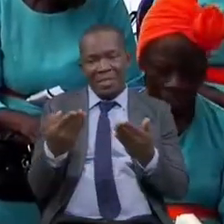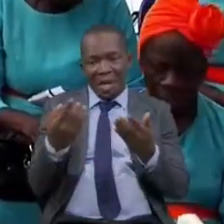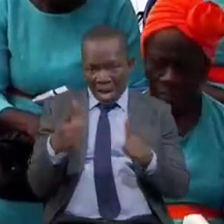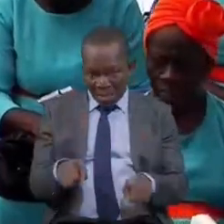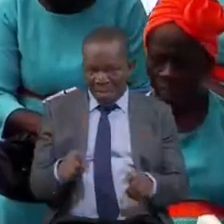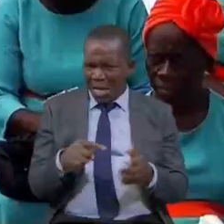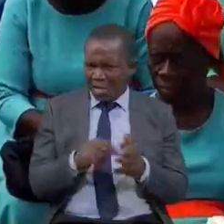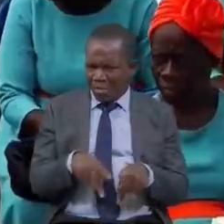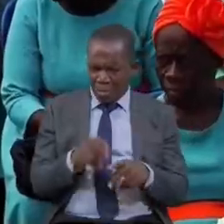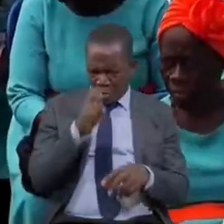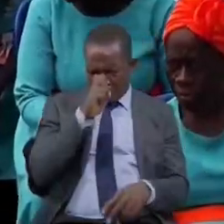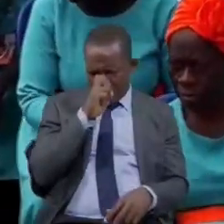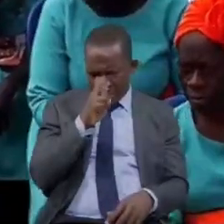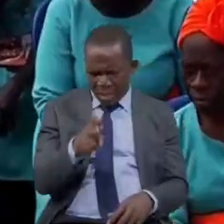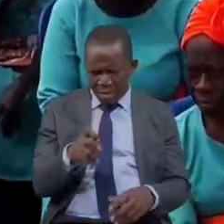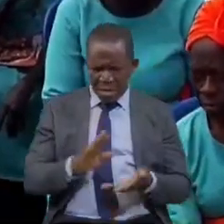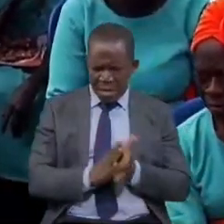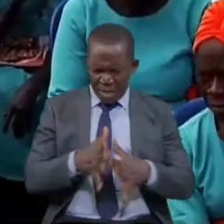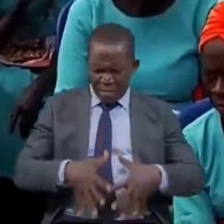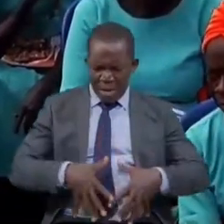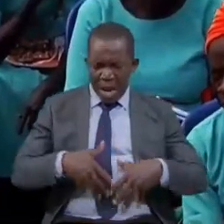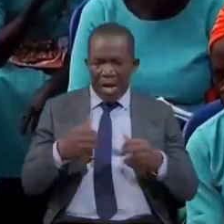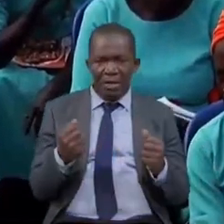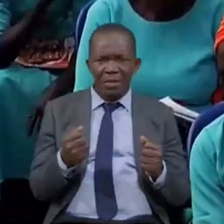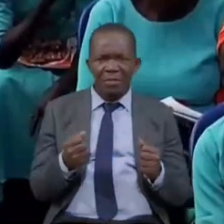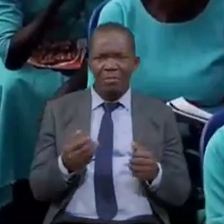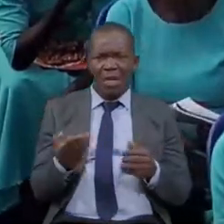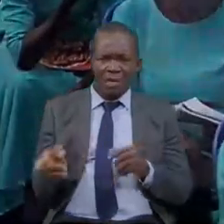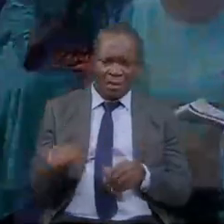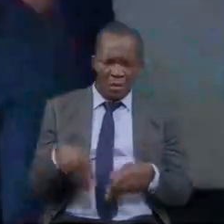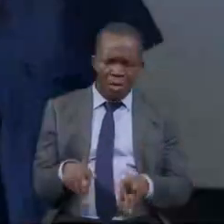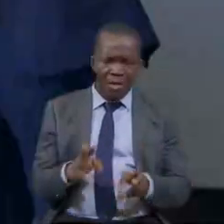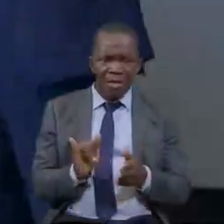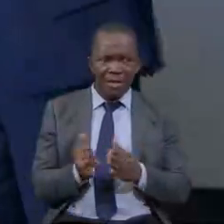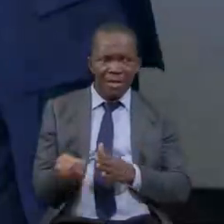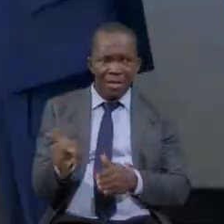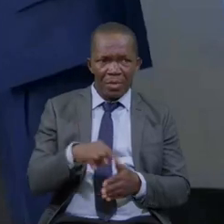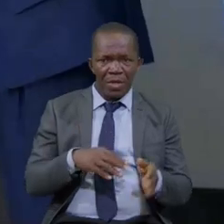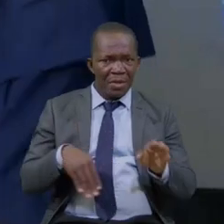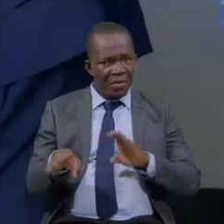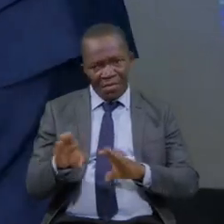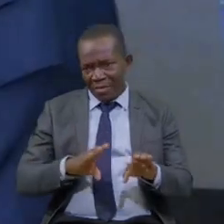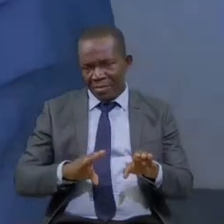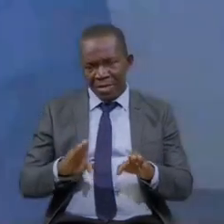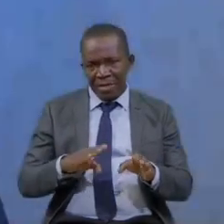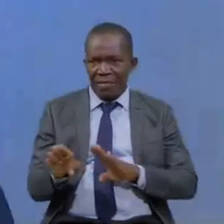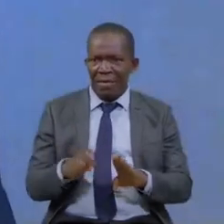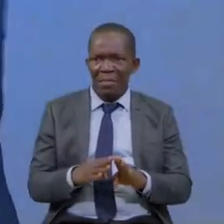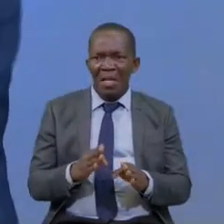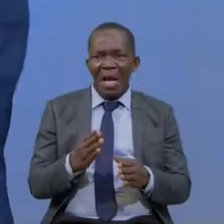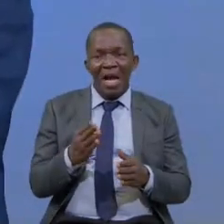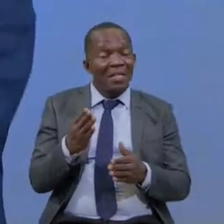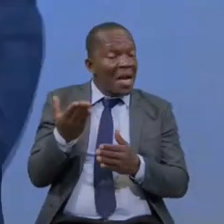en colère, la main dont ils réagissent. Il y a de cela 20 ans, hein, et 20 ans sont passés maintenant. Aujourd'hui, cette